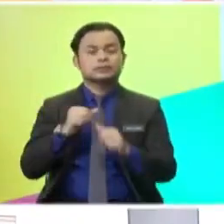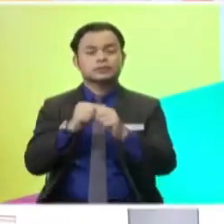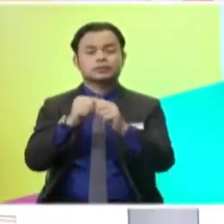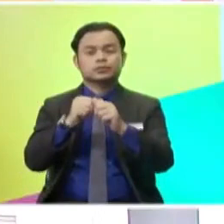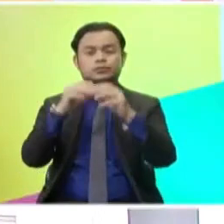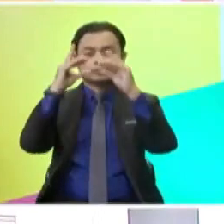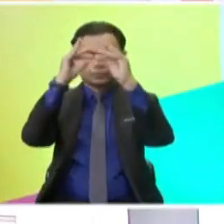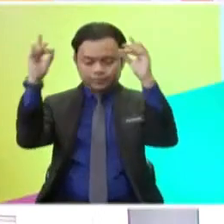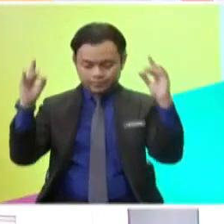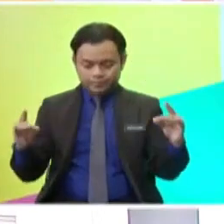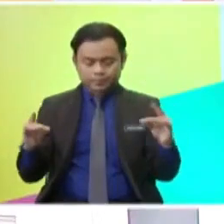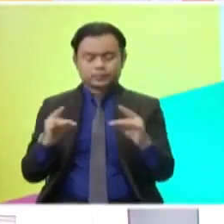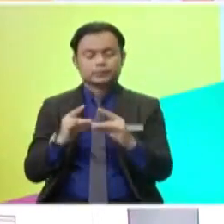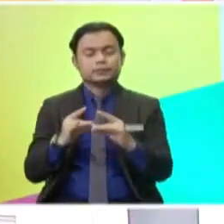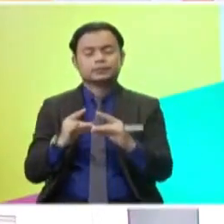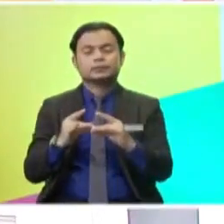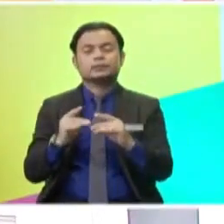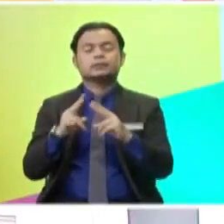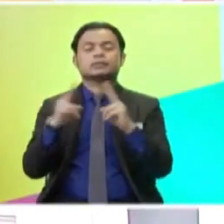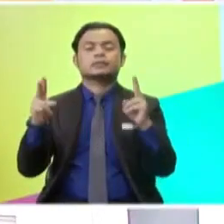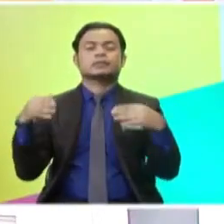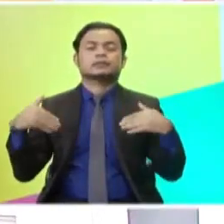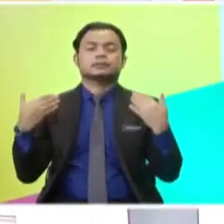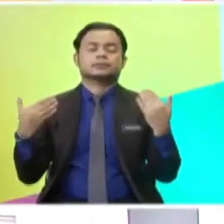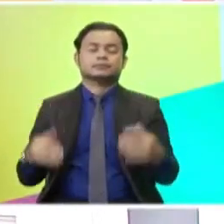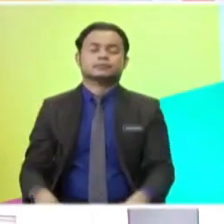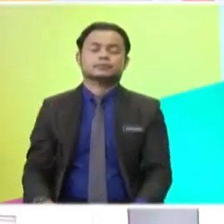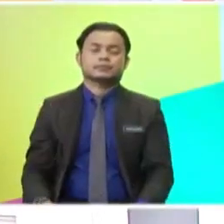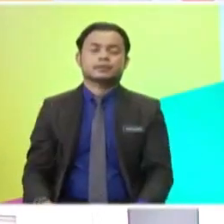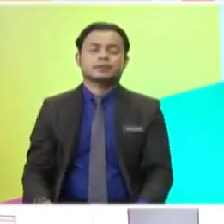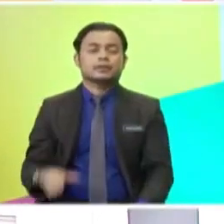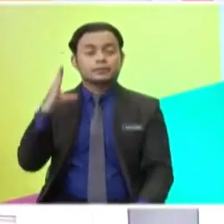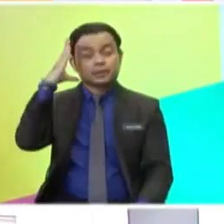menarik. Ini berdasarkan pada pengalaman saya sejak saya sekolah rendah lagi.